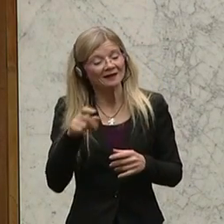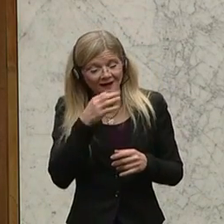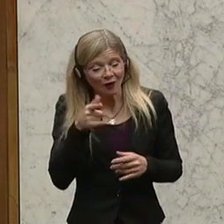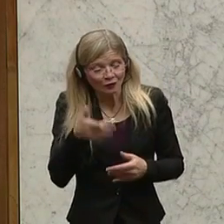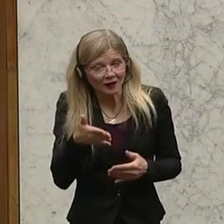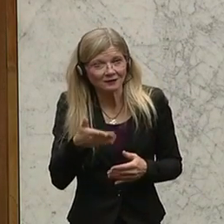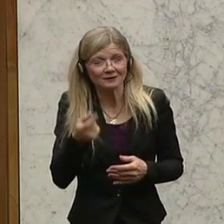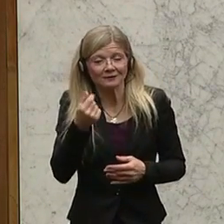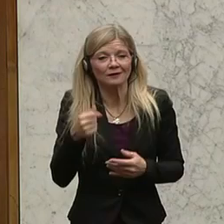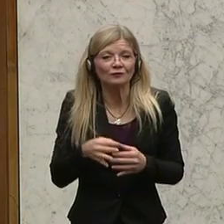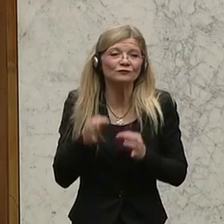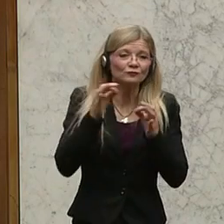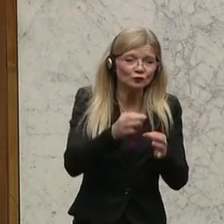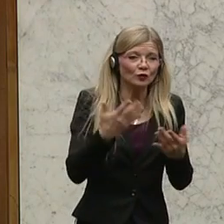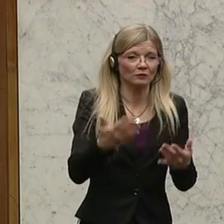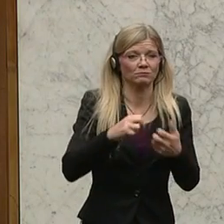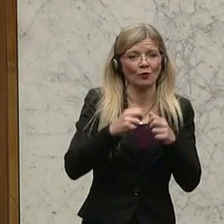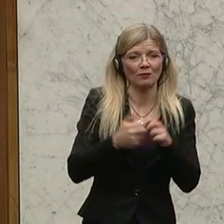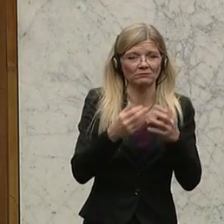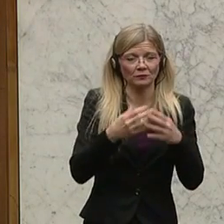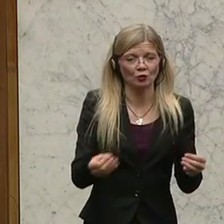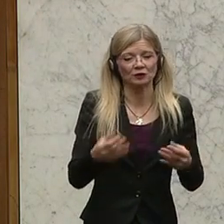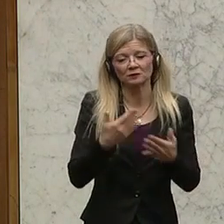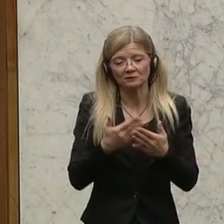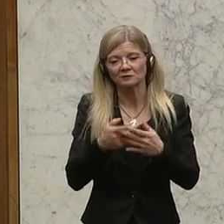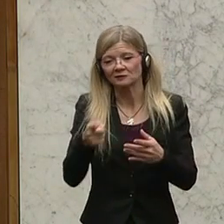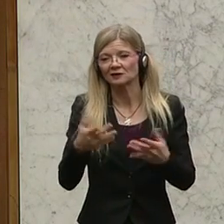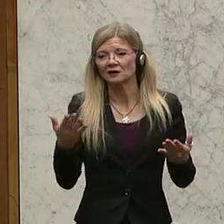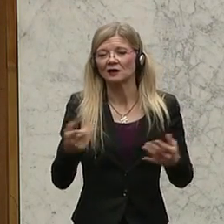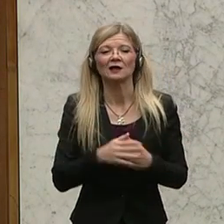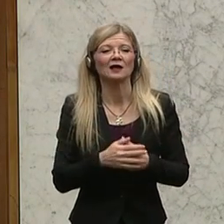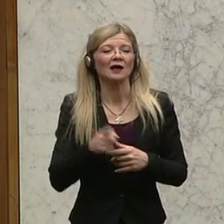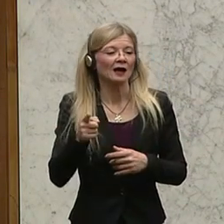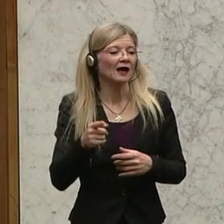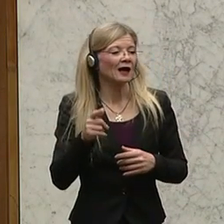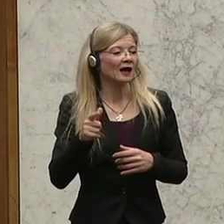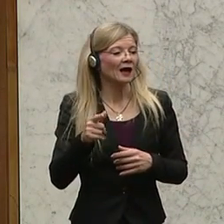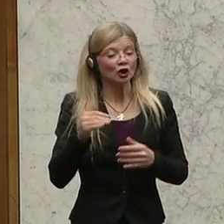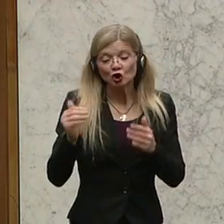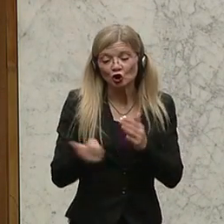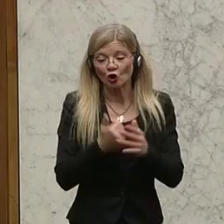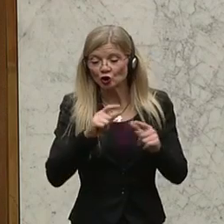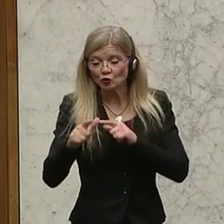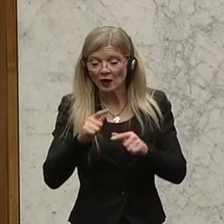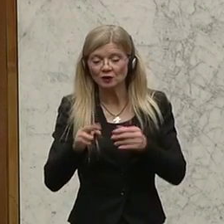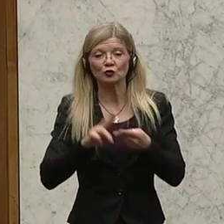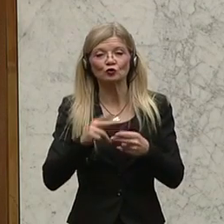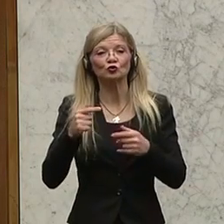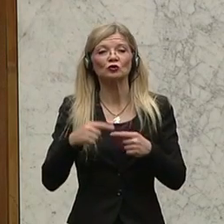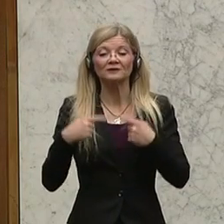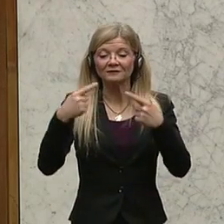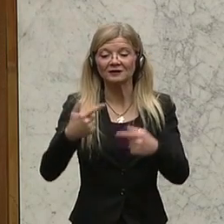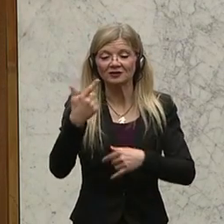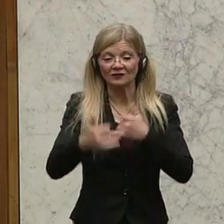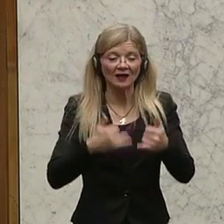einem massiven Zuwachs von Neuzulassungen von Immobilien im letzten Jahr in diesen kommenden zwei Jahren einen neuerlichen